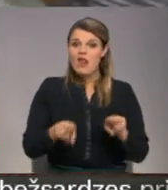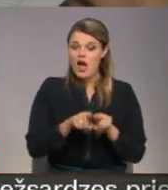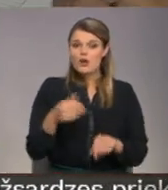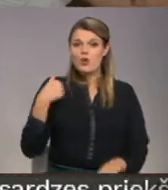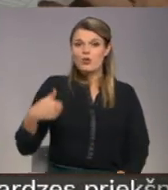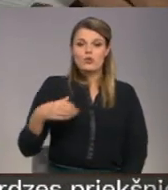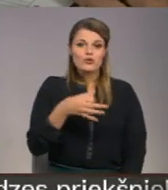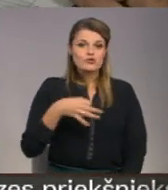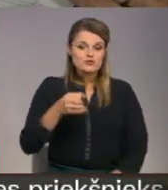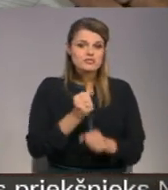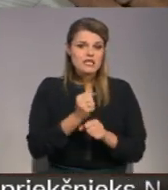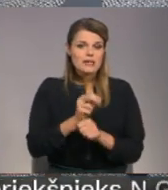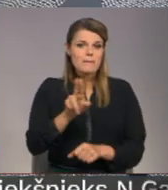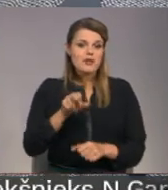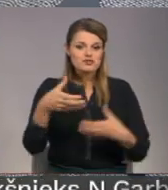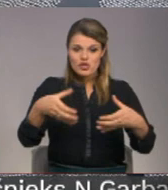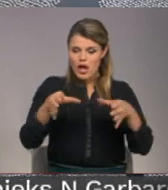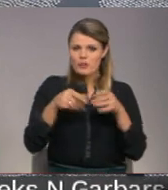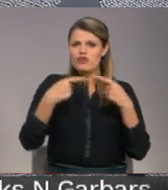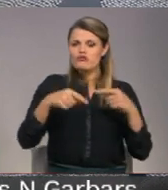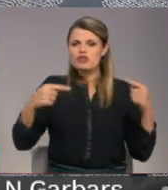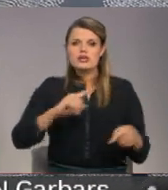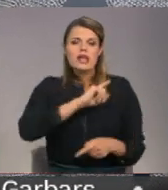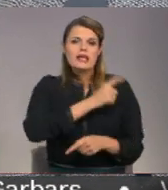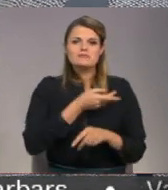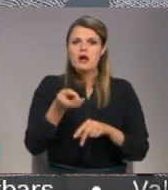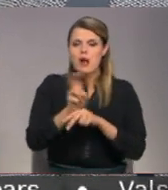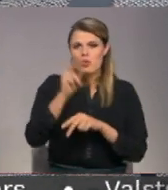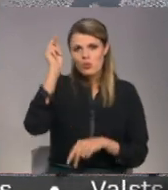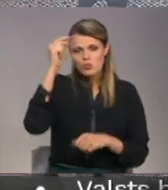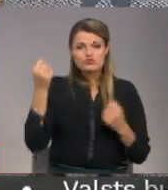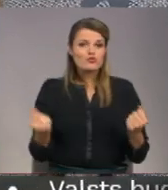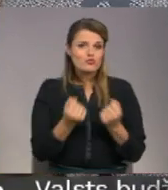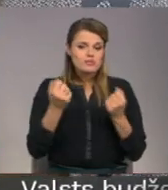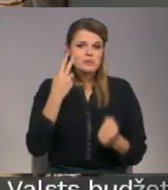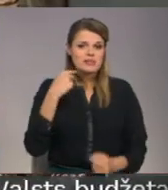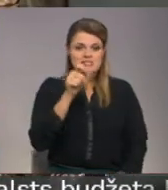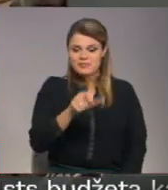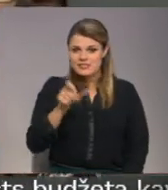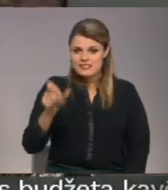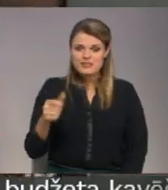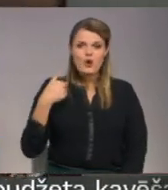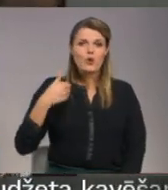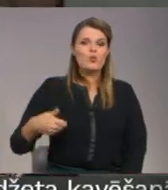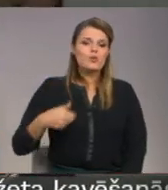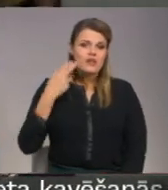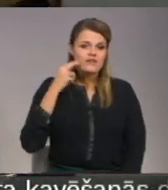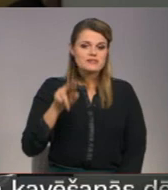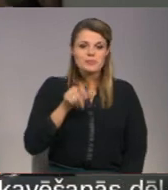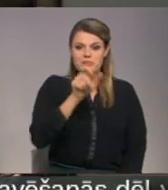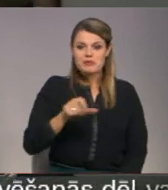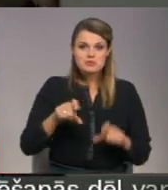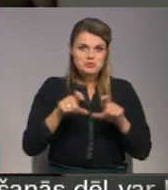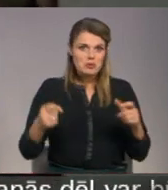Kuldīgas novadā darbojas gan pensionāra apvienība, gan ir dažādas iespējas apmeklēt kursus un nodarbības senioriem, Kuldīgas senioru skola